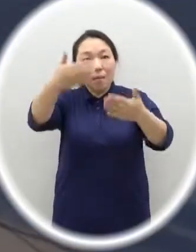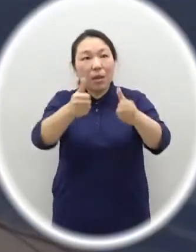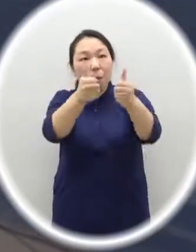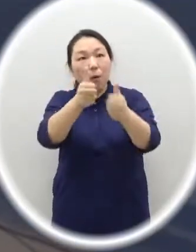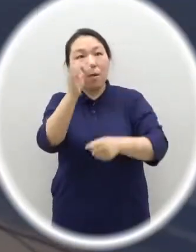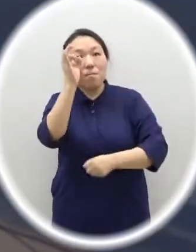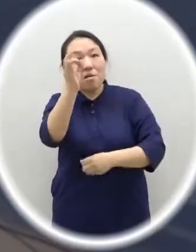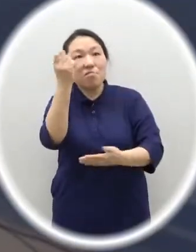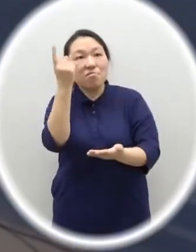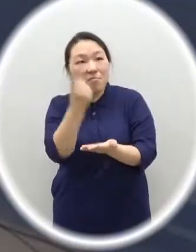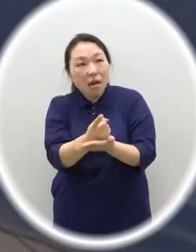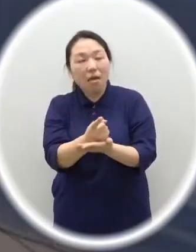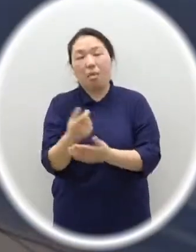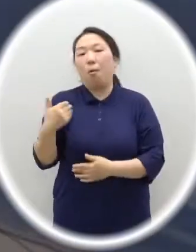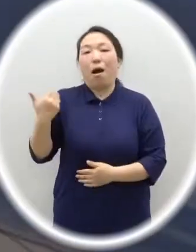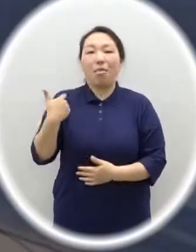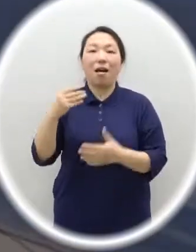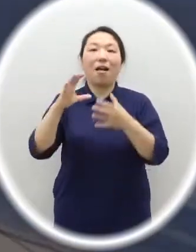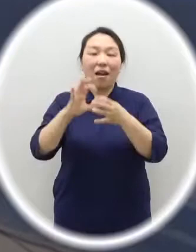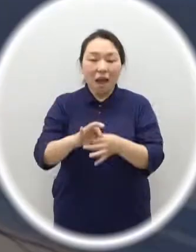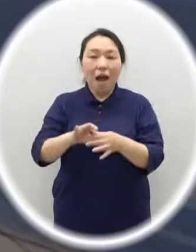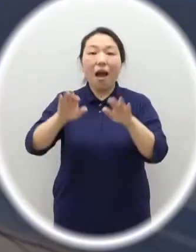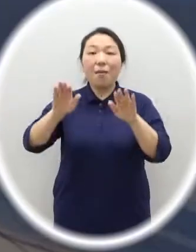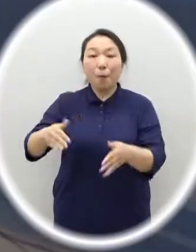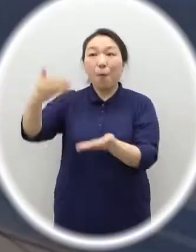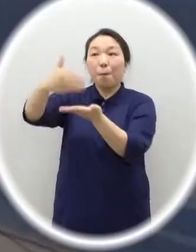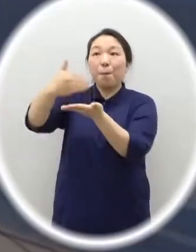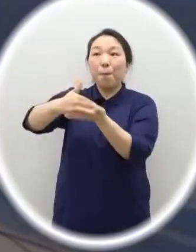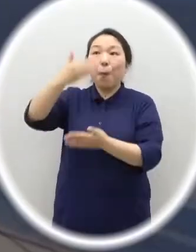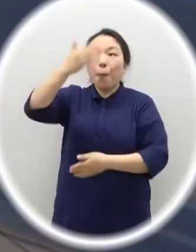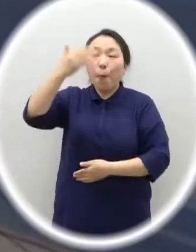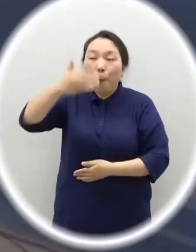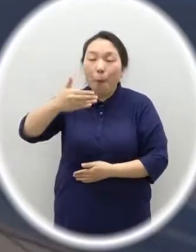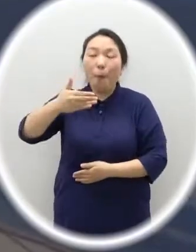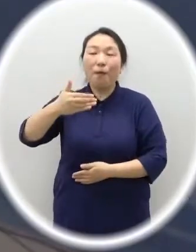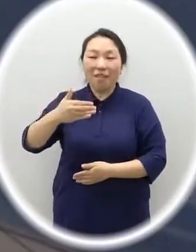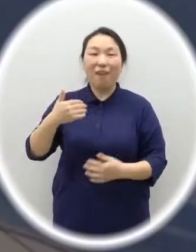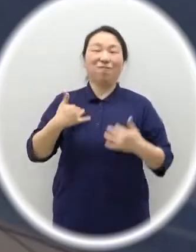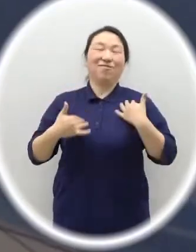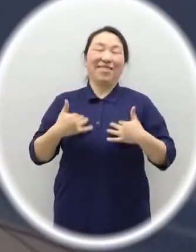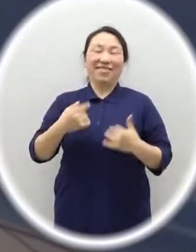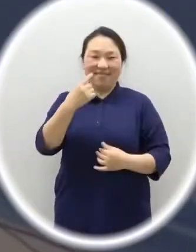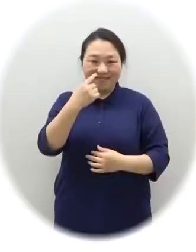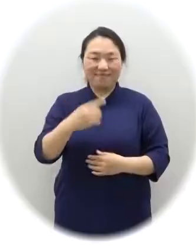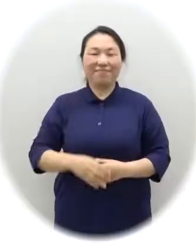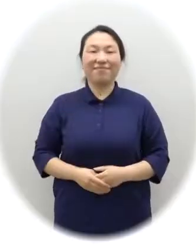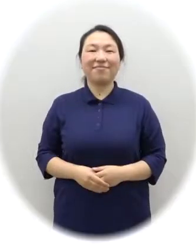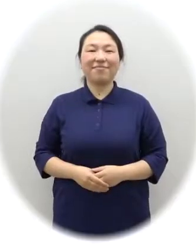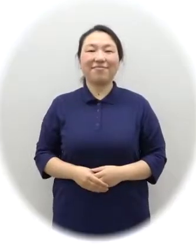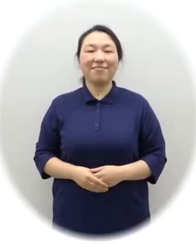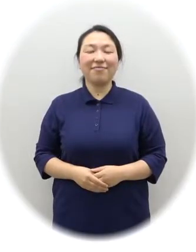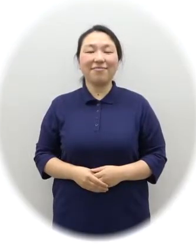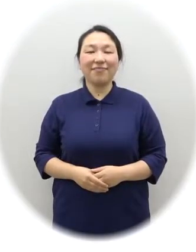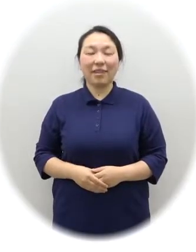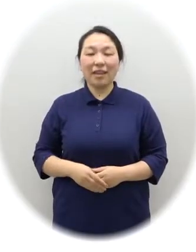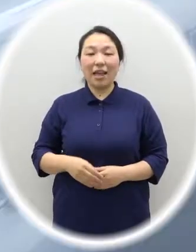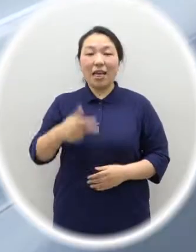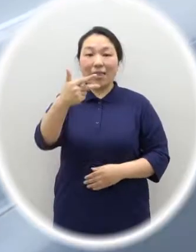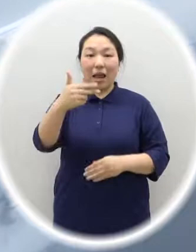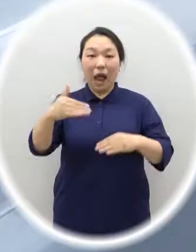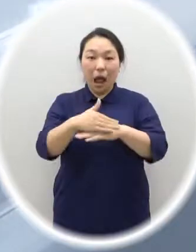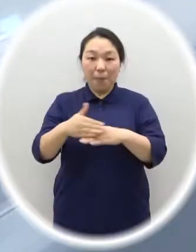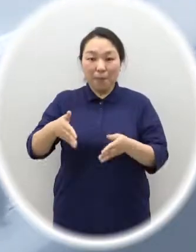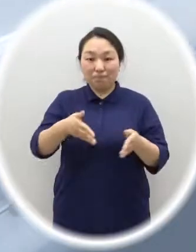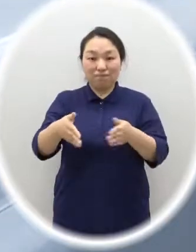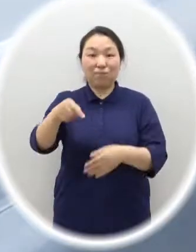、ちょっとお話ね聞けたっていうのはすごい嬉しかったです。ドライブしてても気